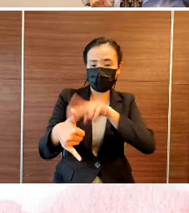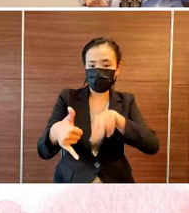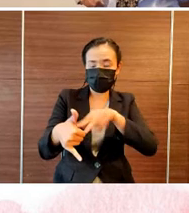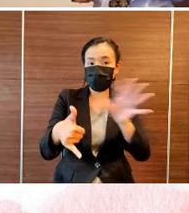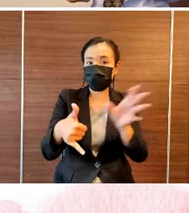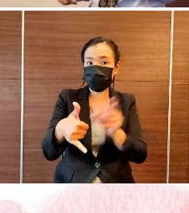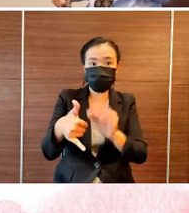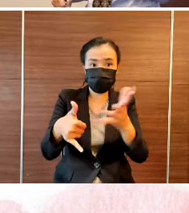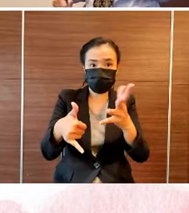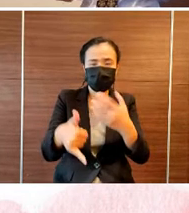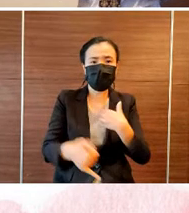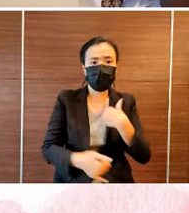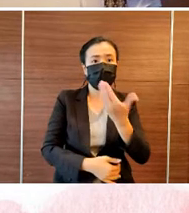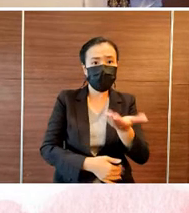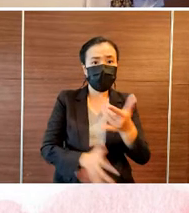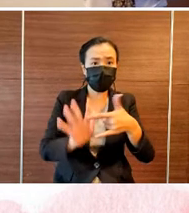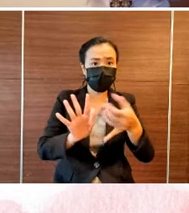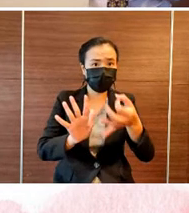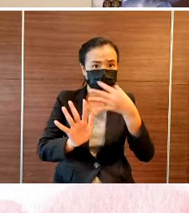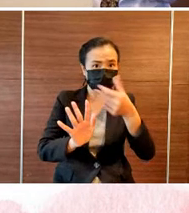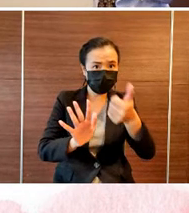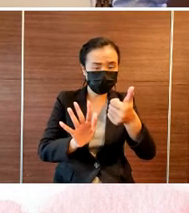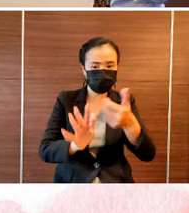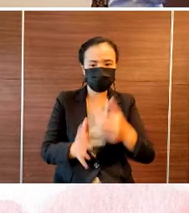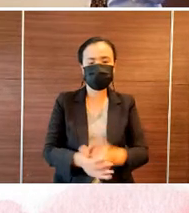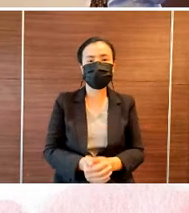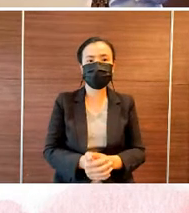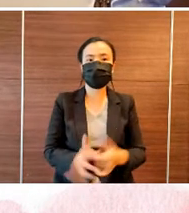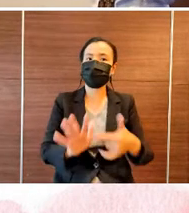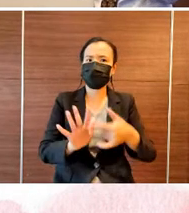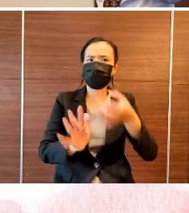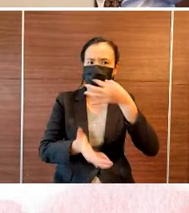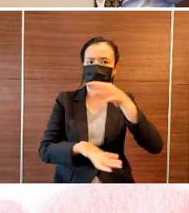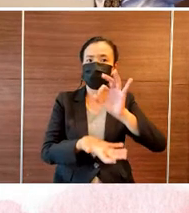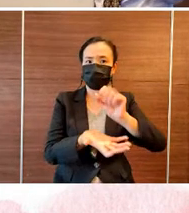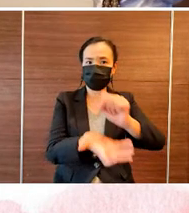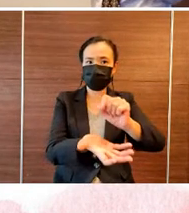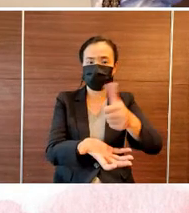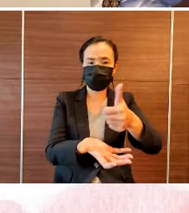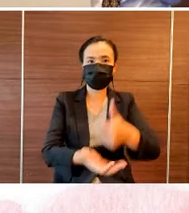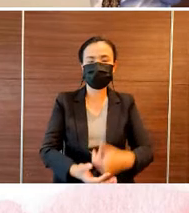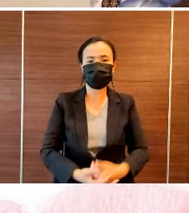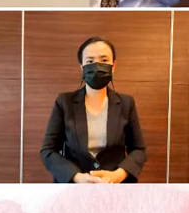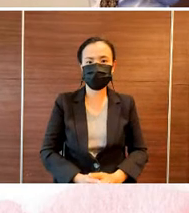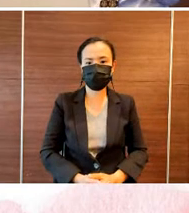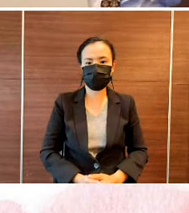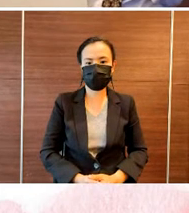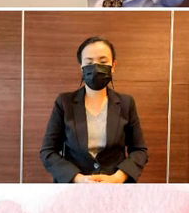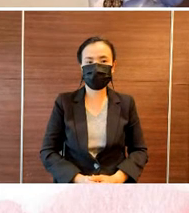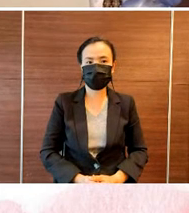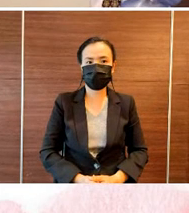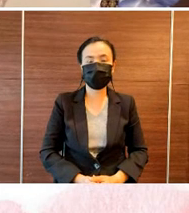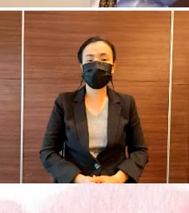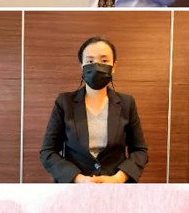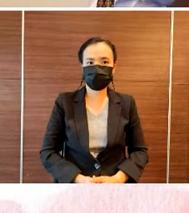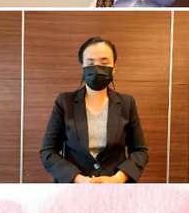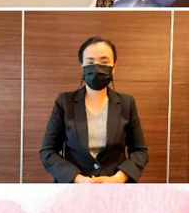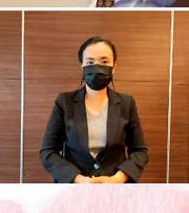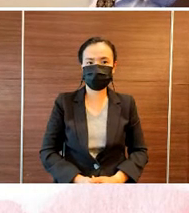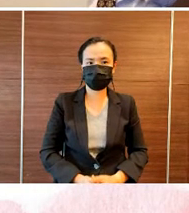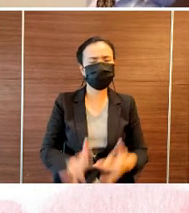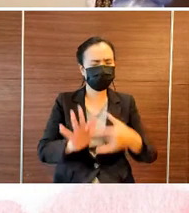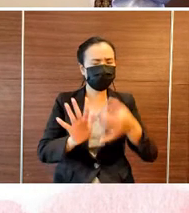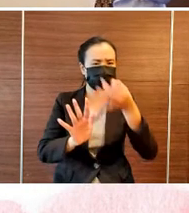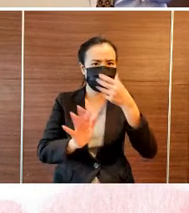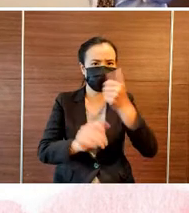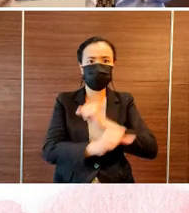เสี่ยงอยู่ขออยากกินเป๊ปได้ไหมหมอบอกโอเคก็จ่ายเป๊ปไปเลยวันนั้นนะ มาปุ๊บตรวจเลือดไม่เจอกินเป๊ปได้เป๊ปทันที